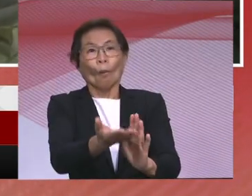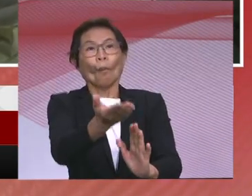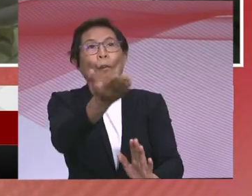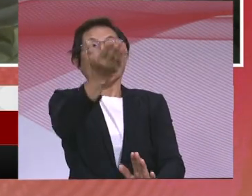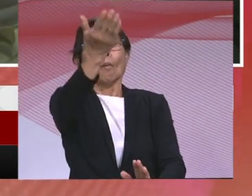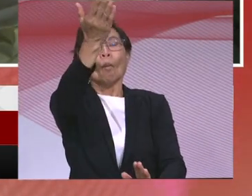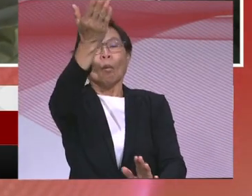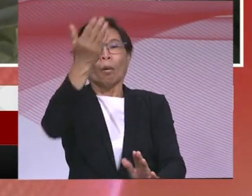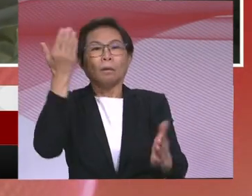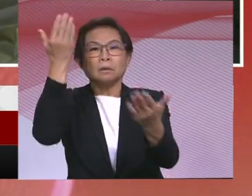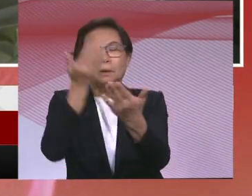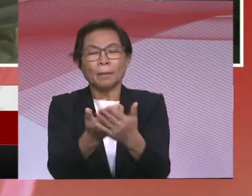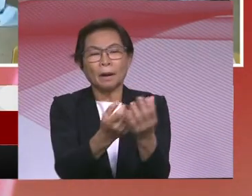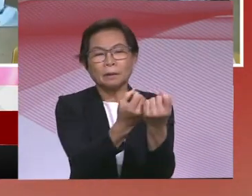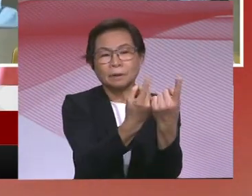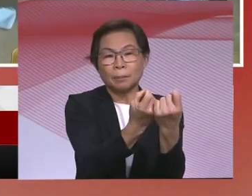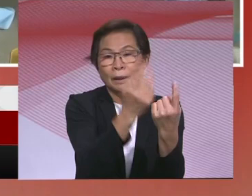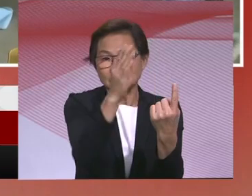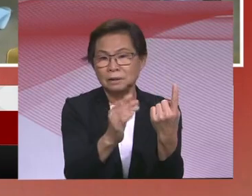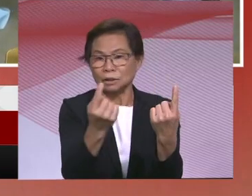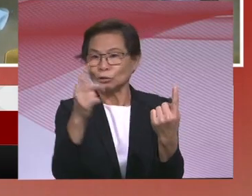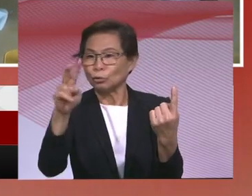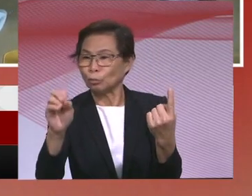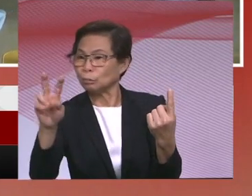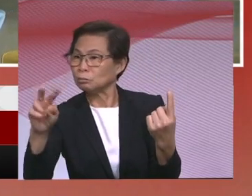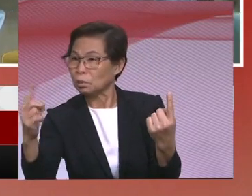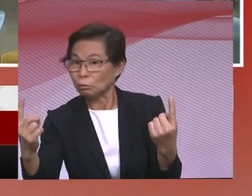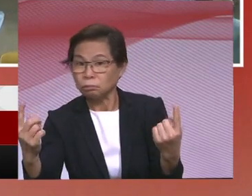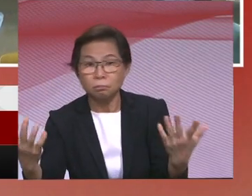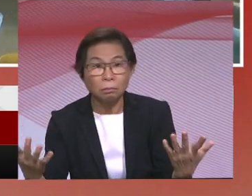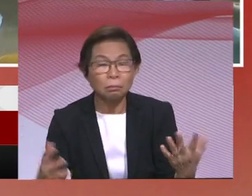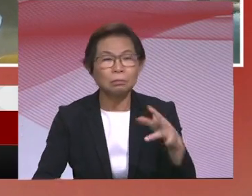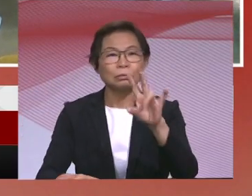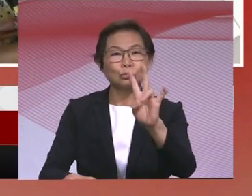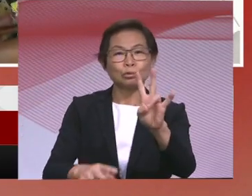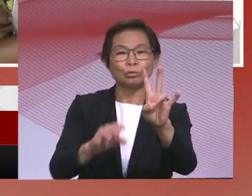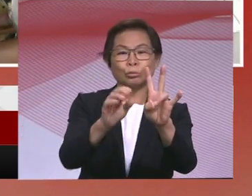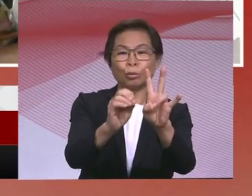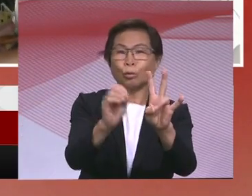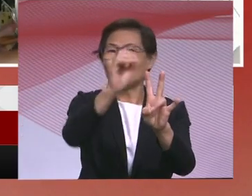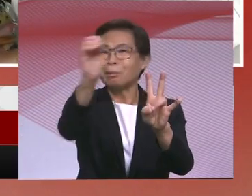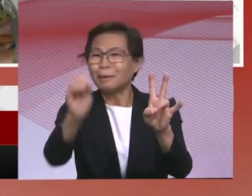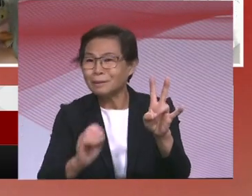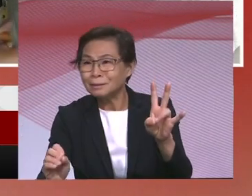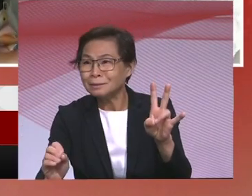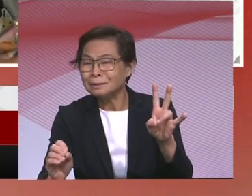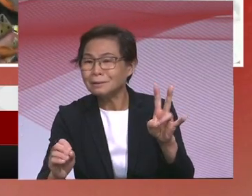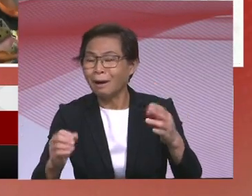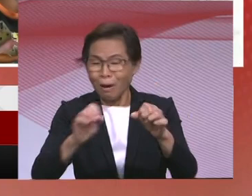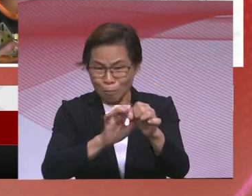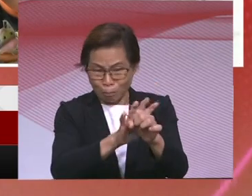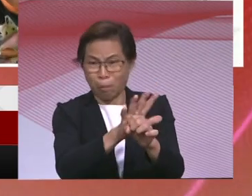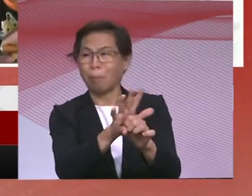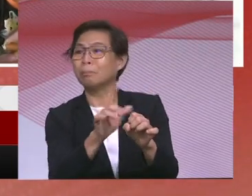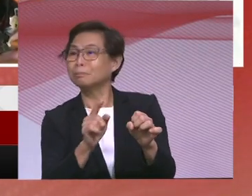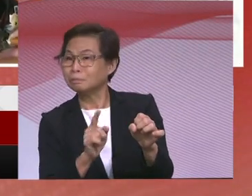sehingga 11 Jan 2012 satu soalnya 700 kiss positif